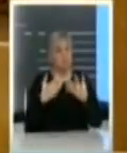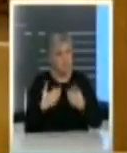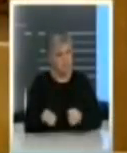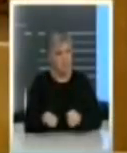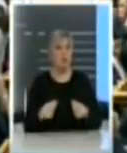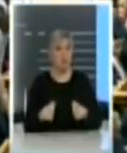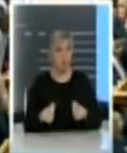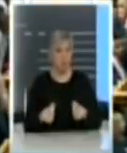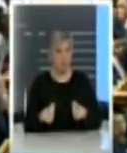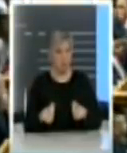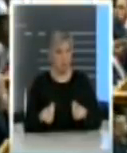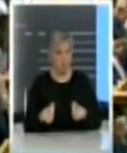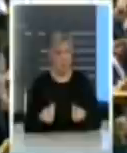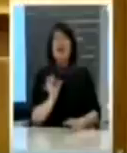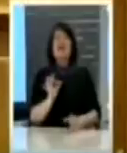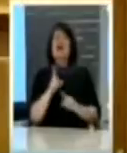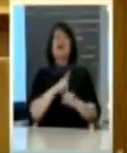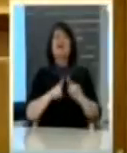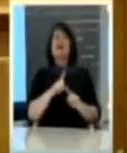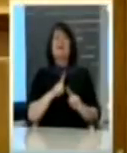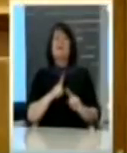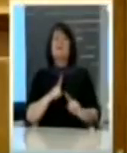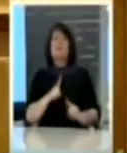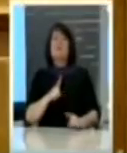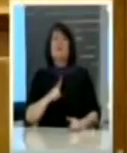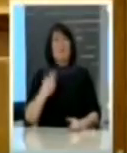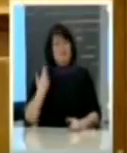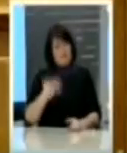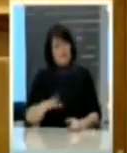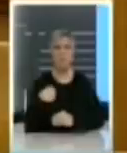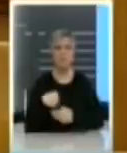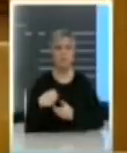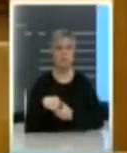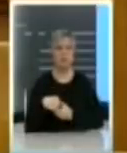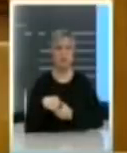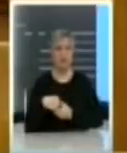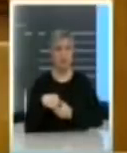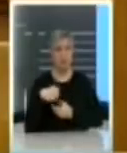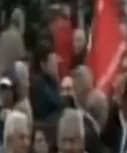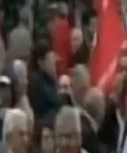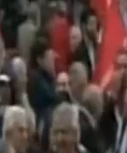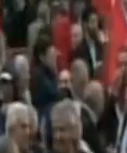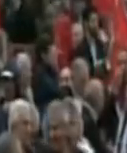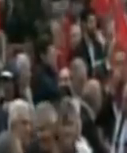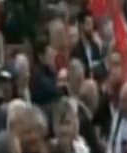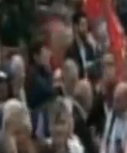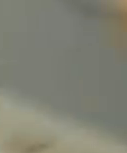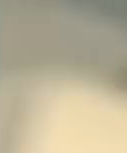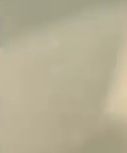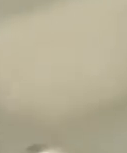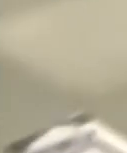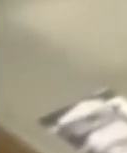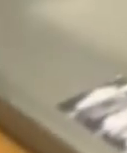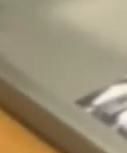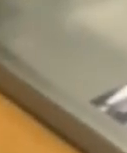Τσίπρα Καμένου. Βροντερό όχι από ολόκληρη την αντιπολίτευση. Παραδοχή Τσίπρα για μεγάλες αδικίες. Τέλος οι απεργίες,